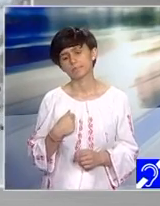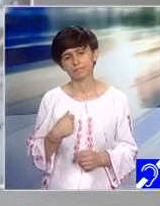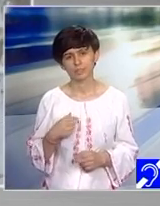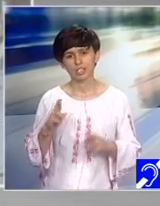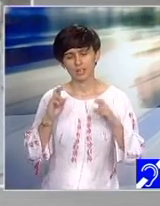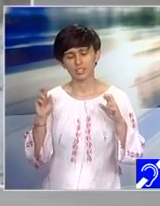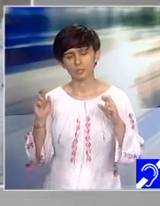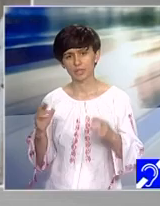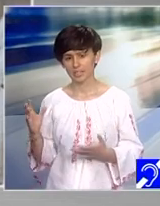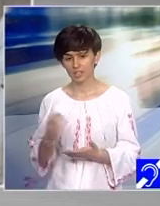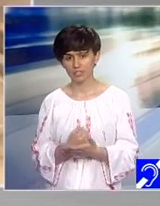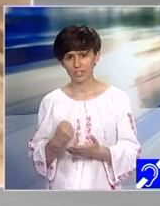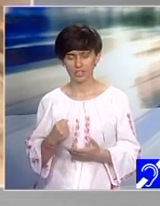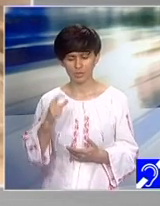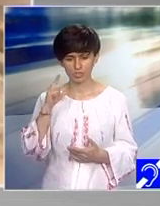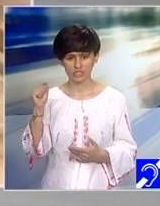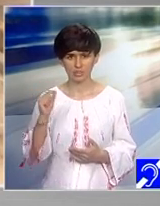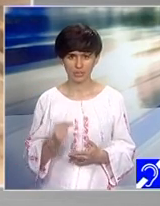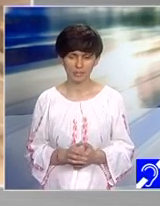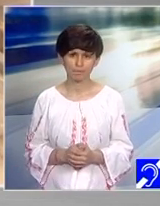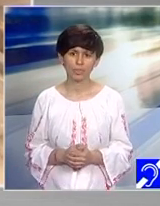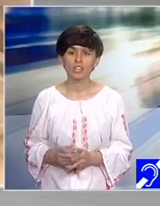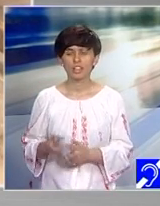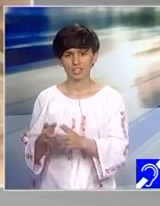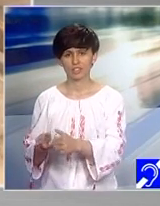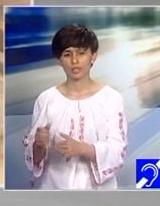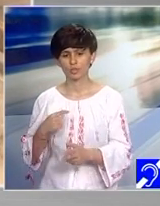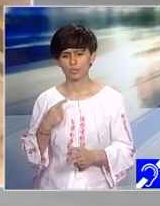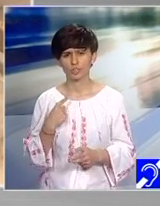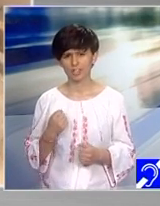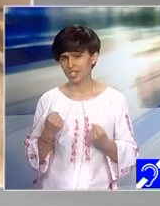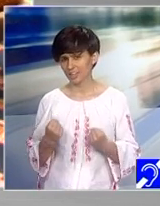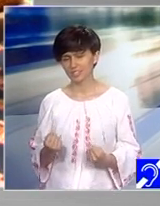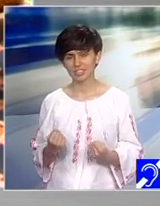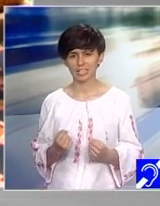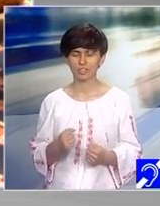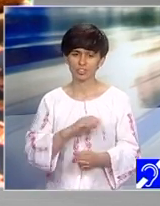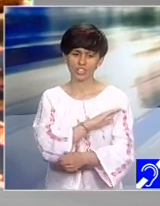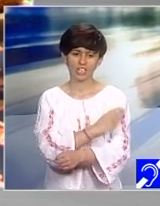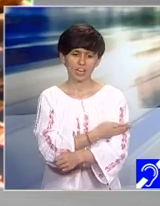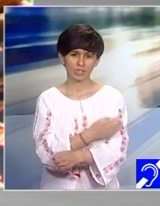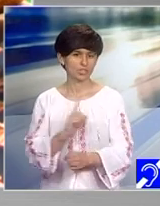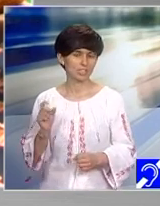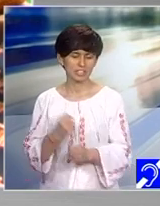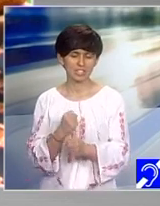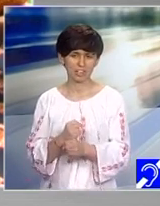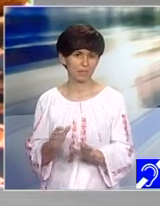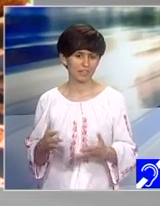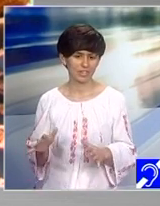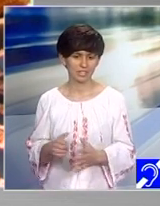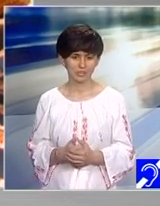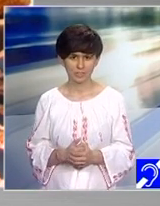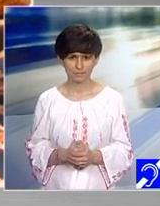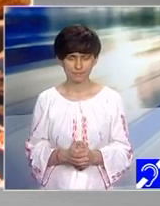drumul este lung și anevoios și autoritățile nu fac nimic în acest sens, ne-am mai prezentat. Dar dumneavoastră